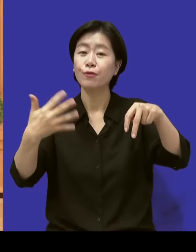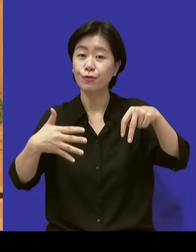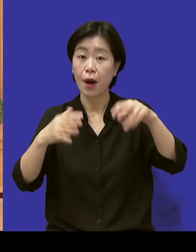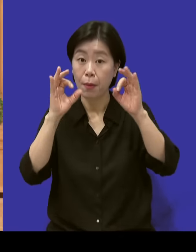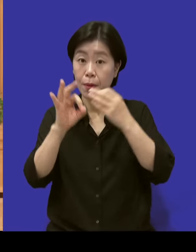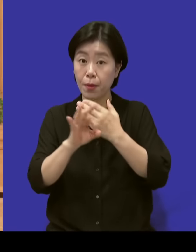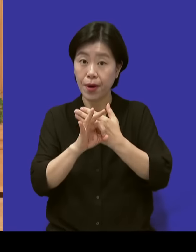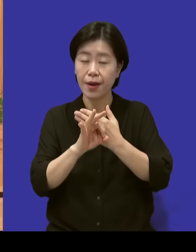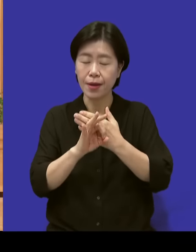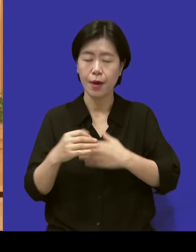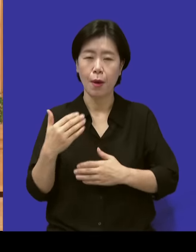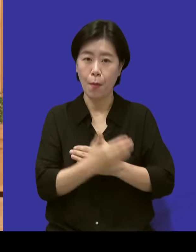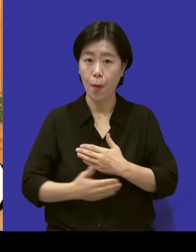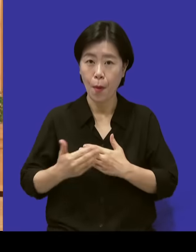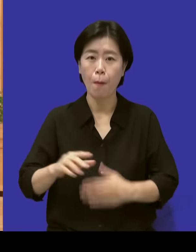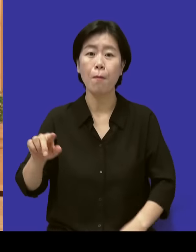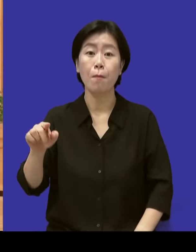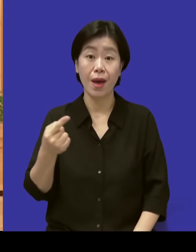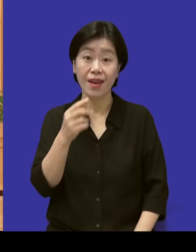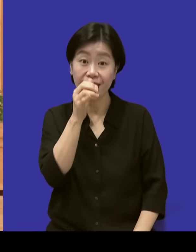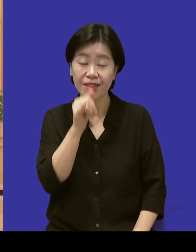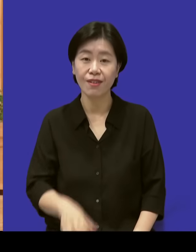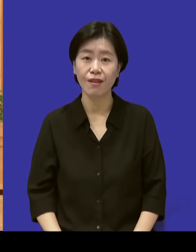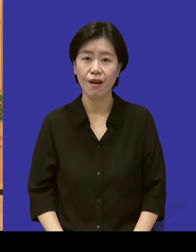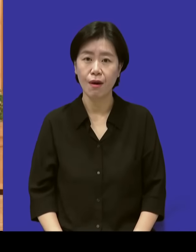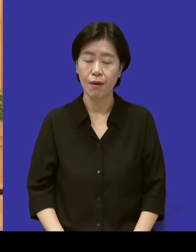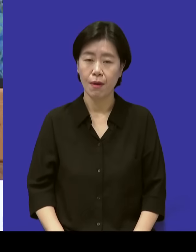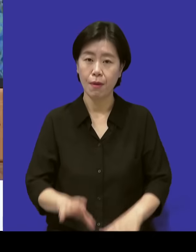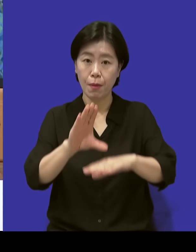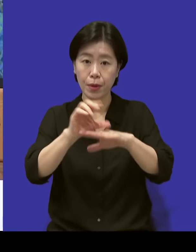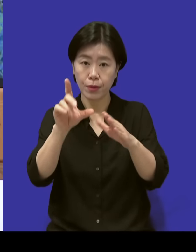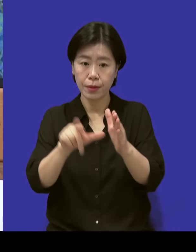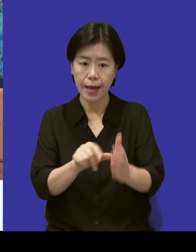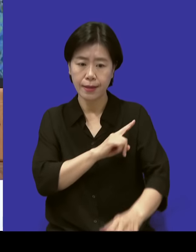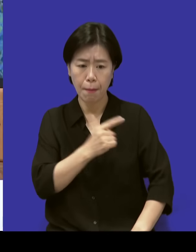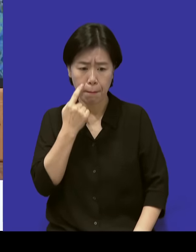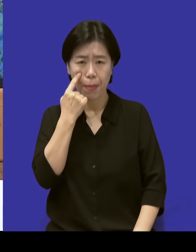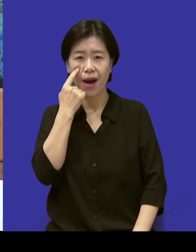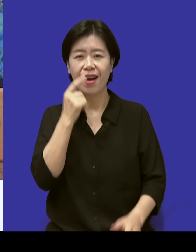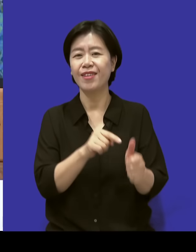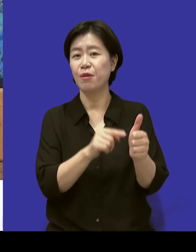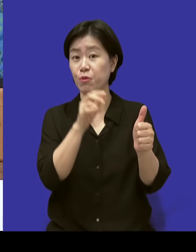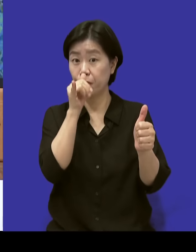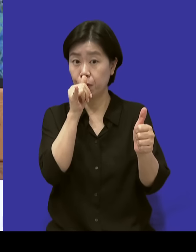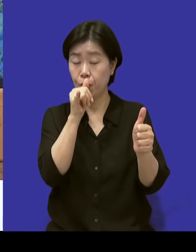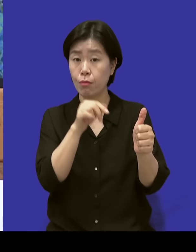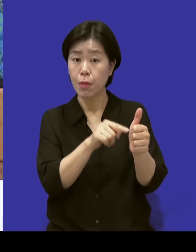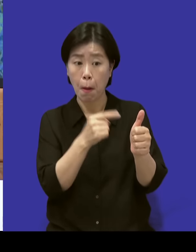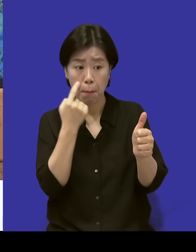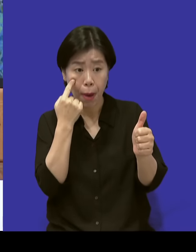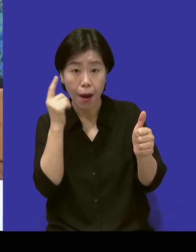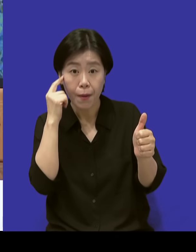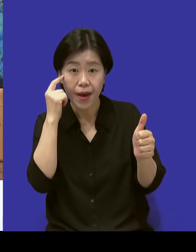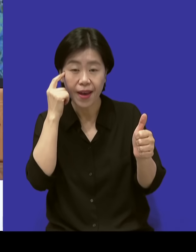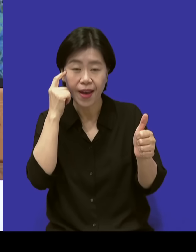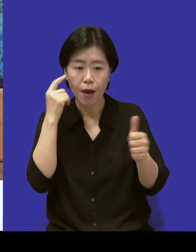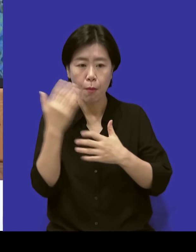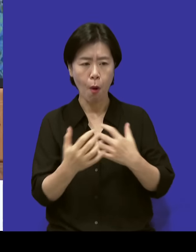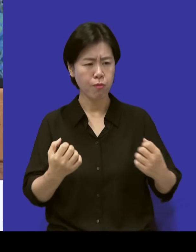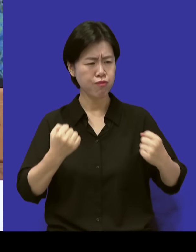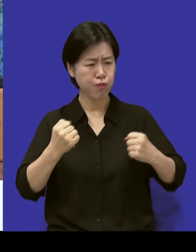100이라고 있는데요. 오늘 초대 손님은 그 방송에서 가장 눈에 띄었던 분입니다. 네, 이분이 눈에 띄었던 이유는 운동으로 다져지셔서